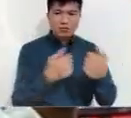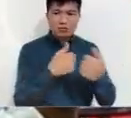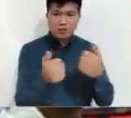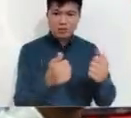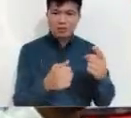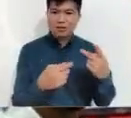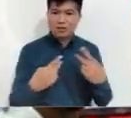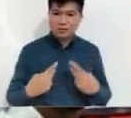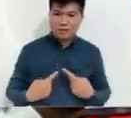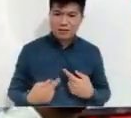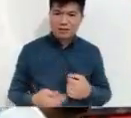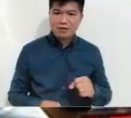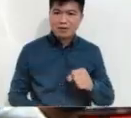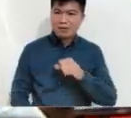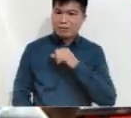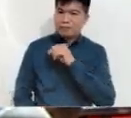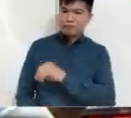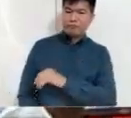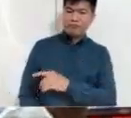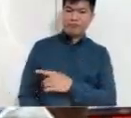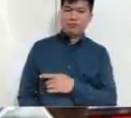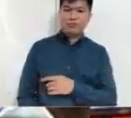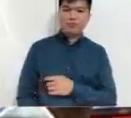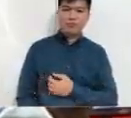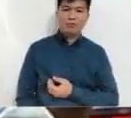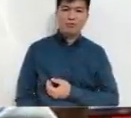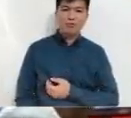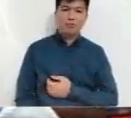Kasi gutom na gutom na ako dito, ako pa natalo.